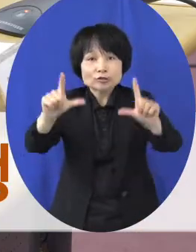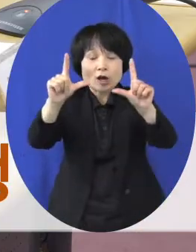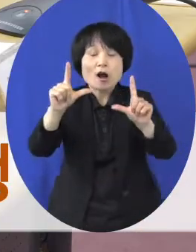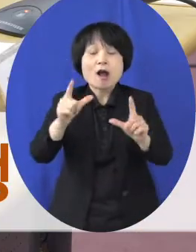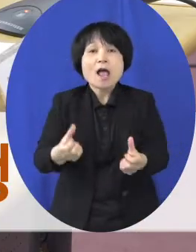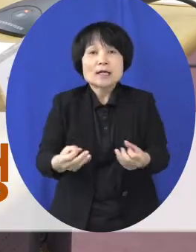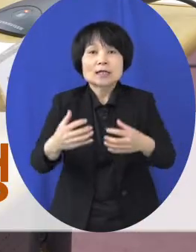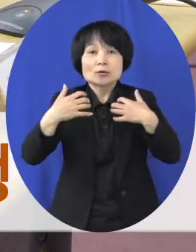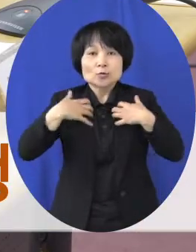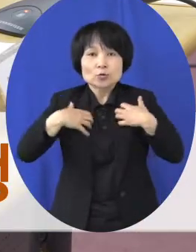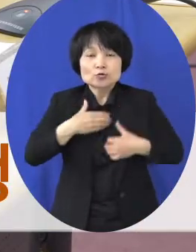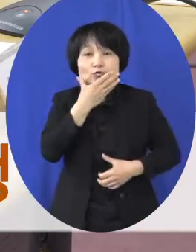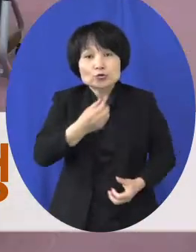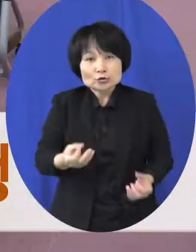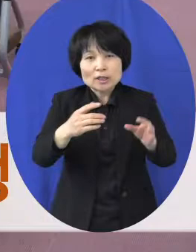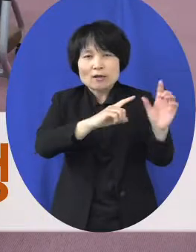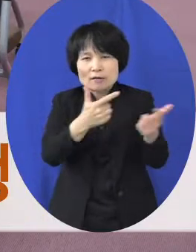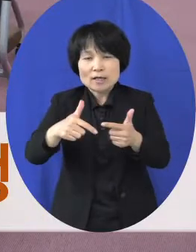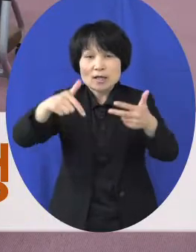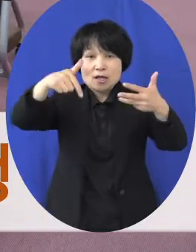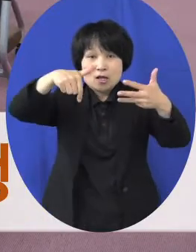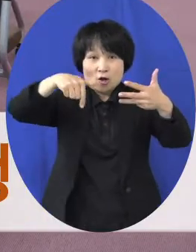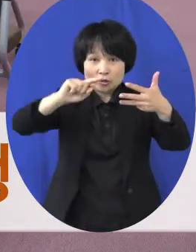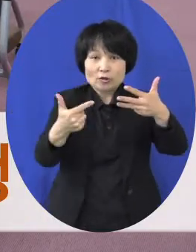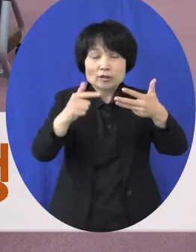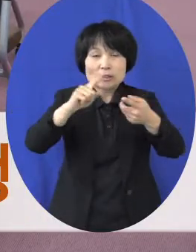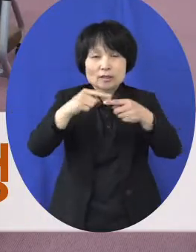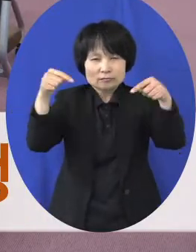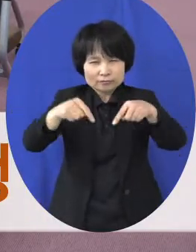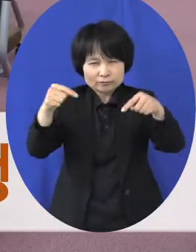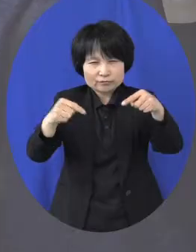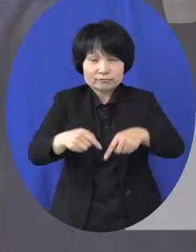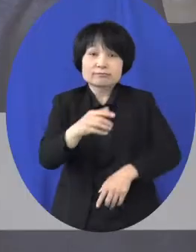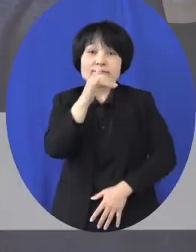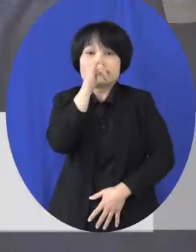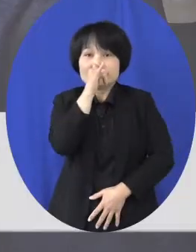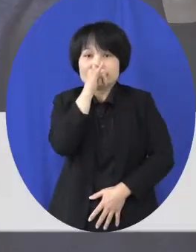등 8건의 안건 심의가 진행됐습니다.